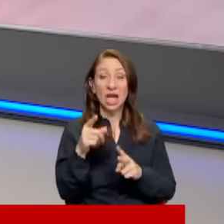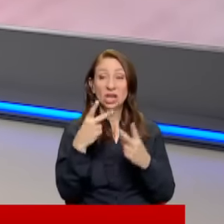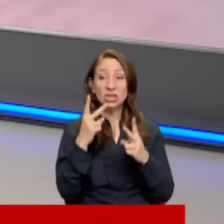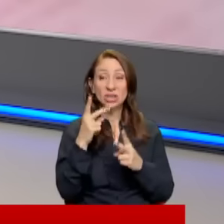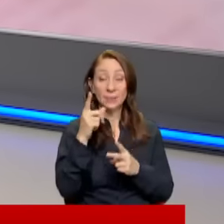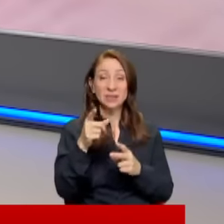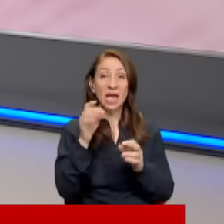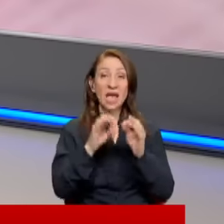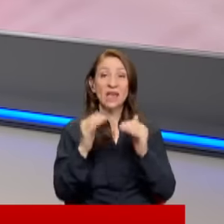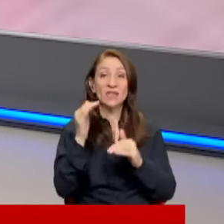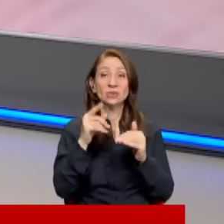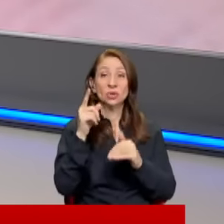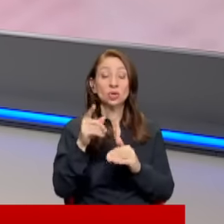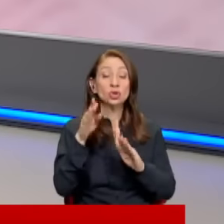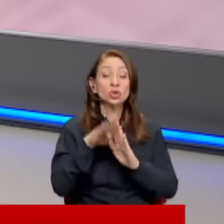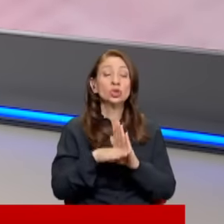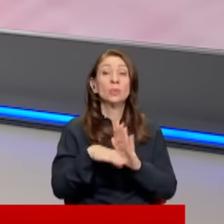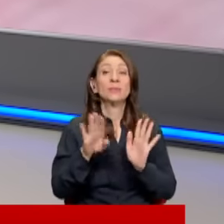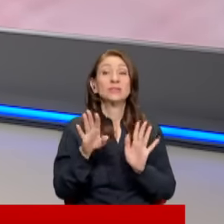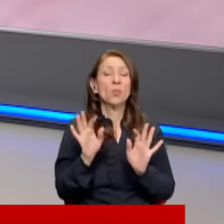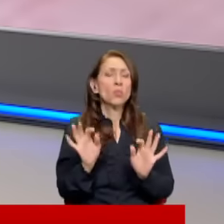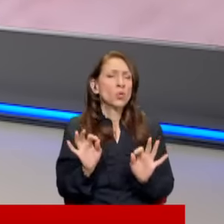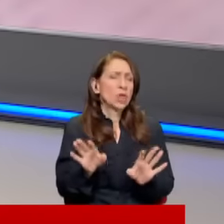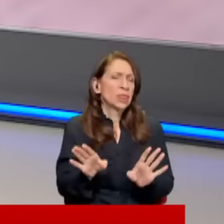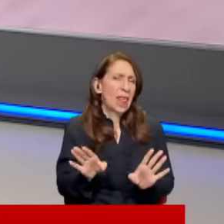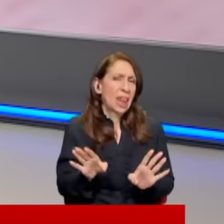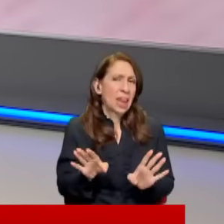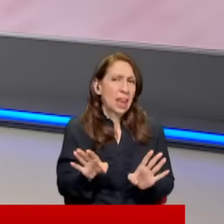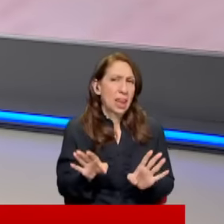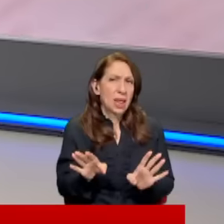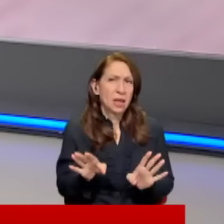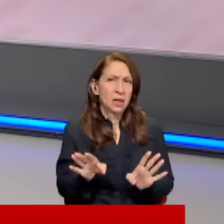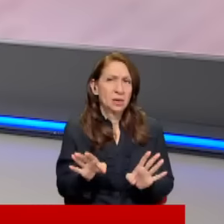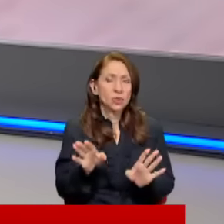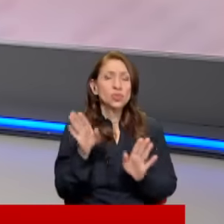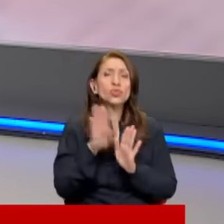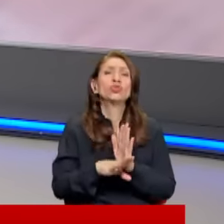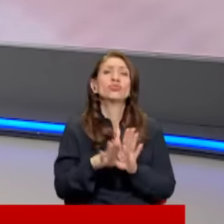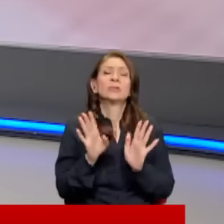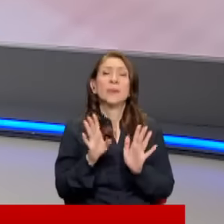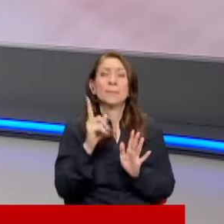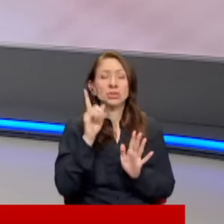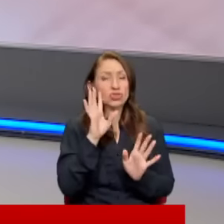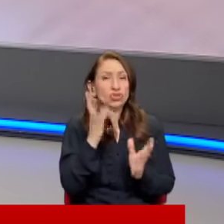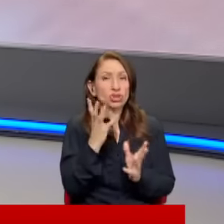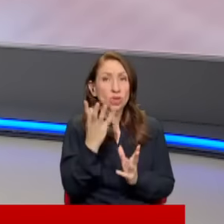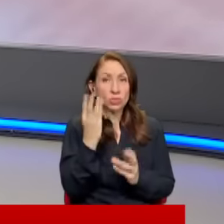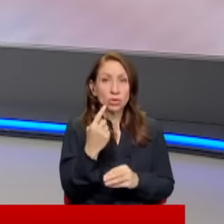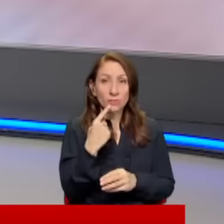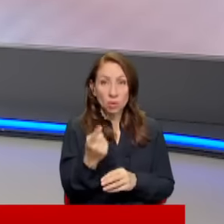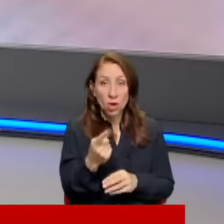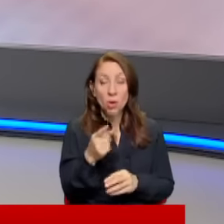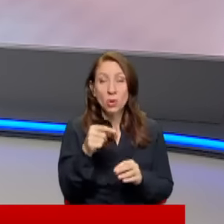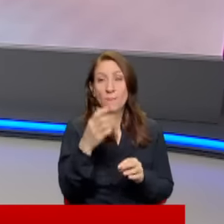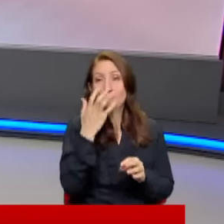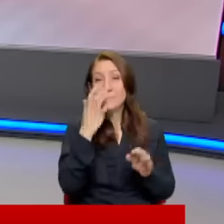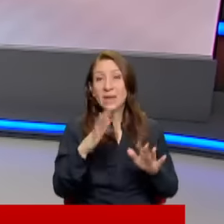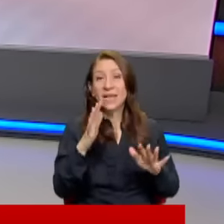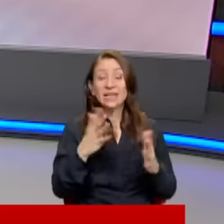açıklaması Enflasyonun düşmemesi mümkün değil Yani eğer düşmezse bir şaşkınlığı yaşayacaklar şu anda